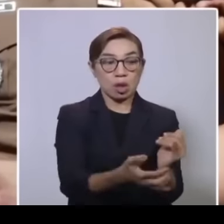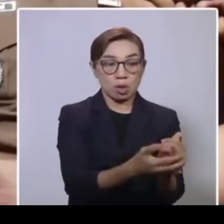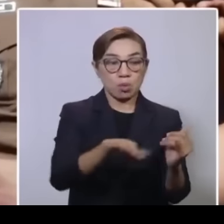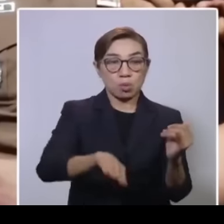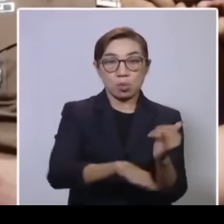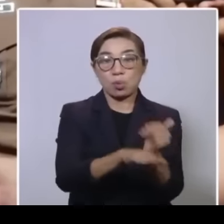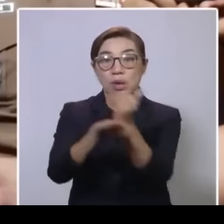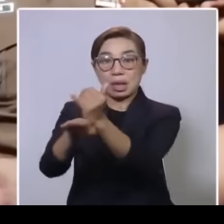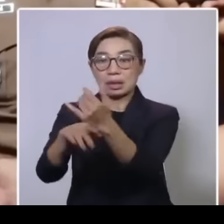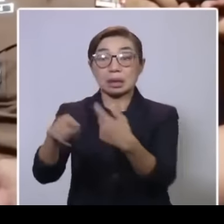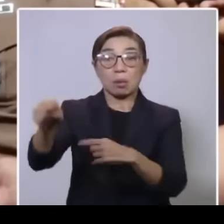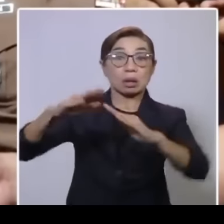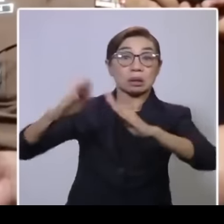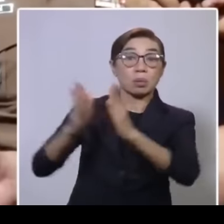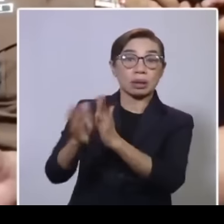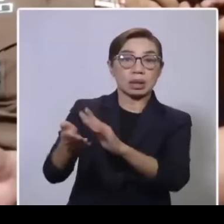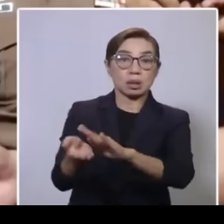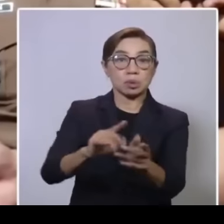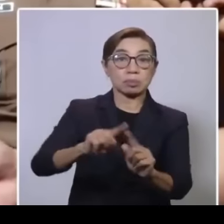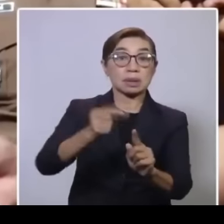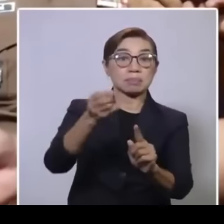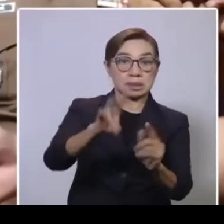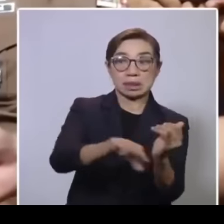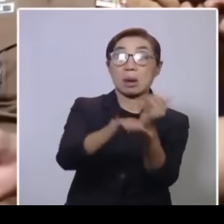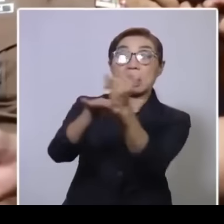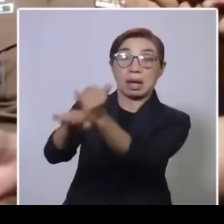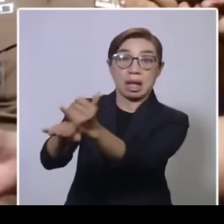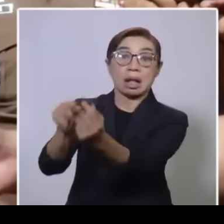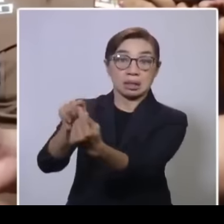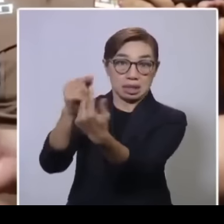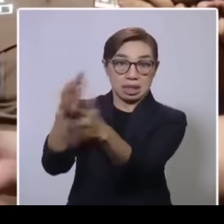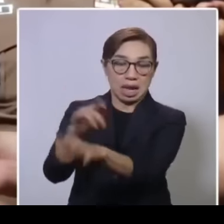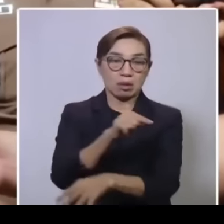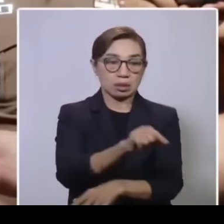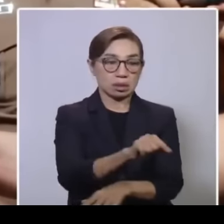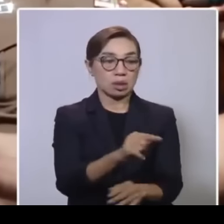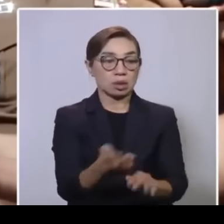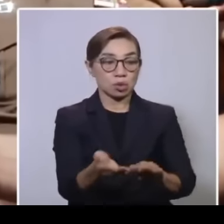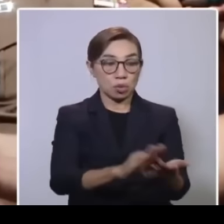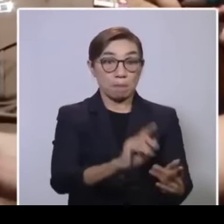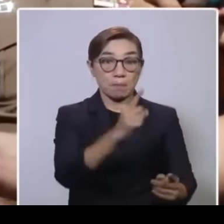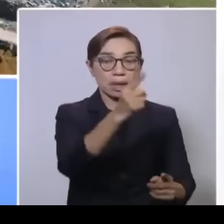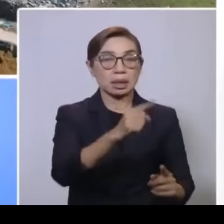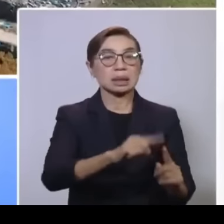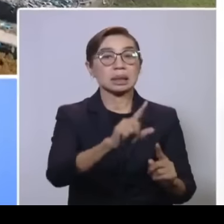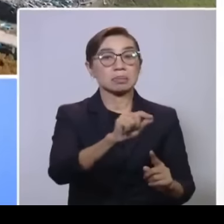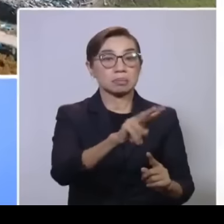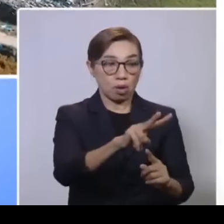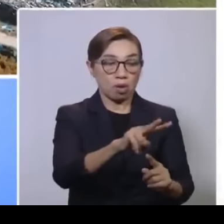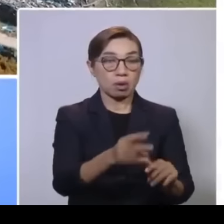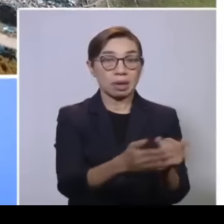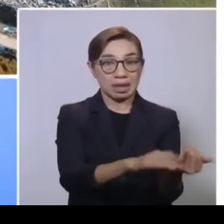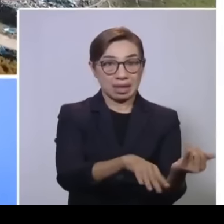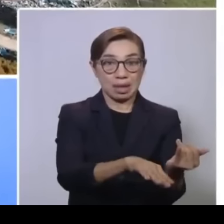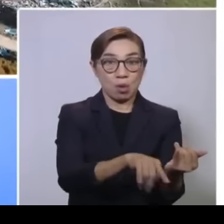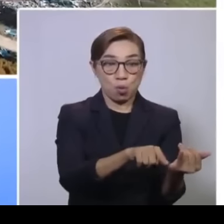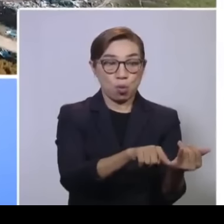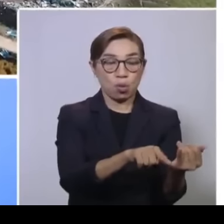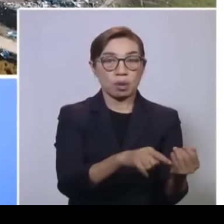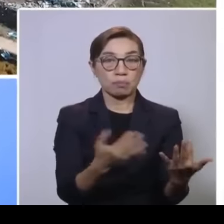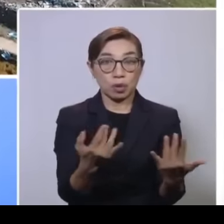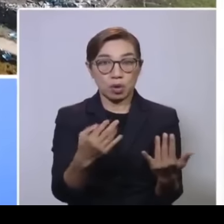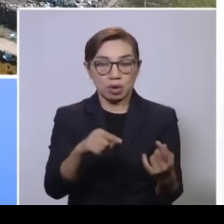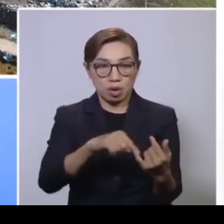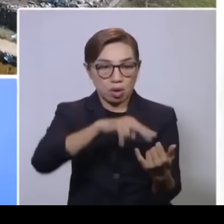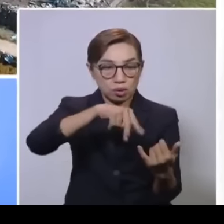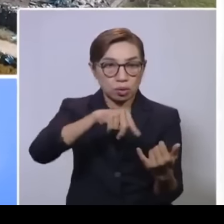ศพที่17เพิ่งไปถึงแล้วก็ทางพิสูจน์หลักฐานกับการนิติเวชที่ตรวจสอบอัตลักษณ์เนี่ยทีนี้เพิ่งเสร็จกำลังดูศ